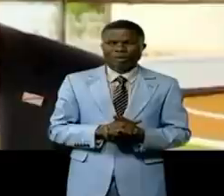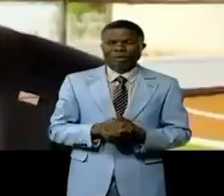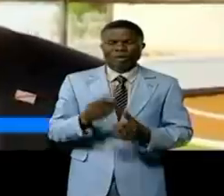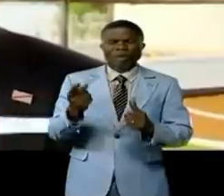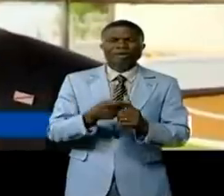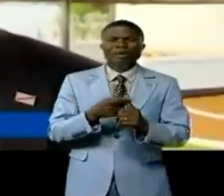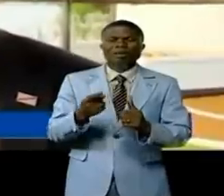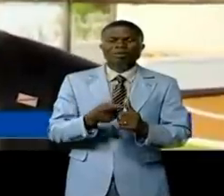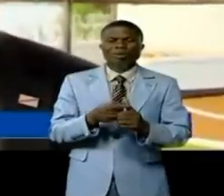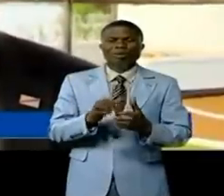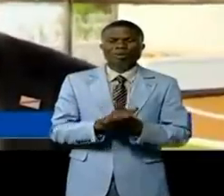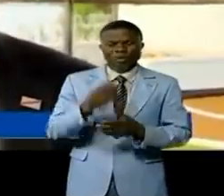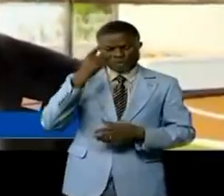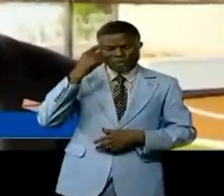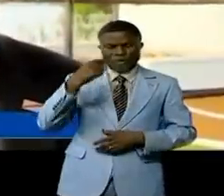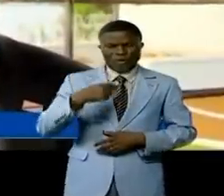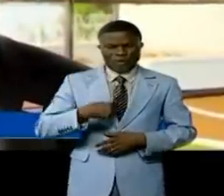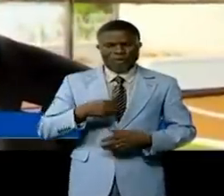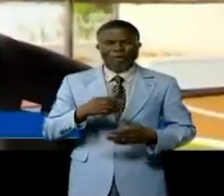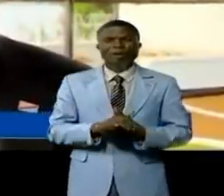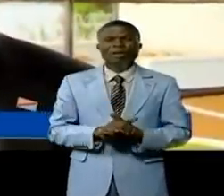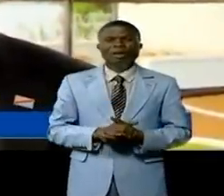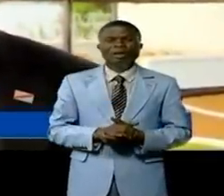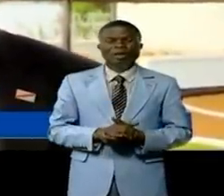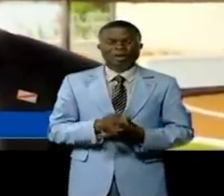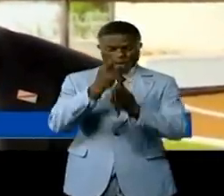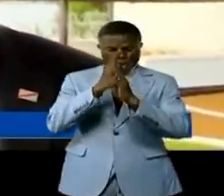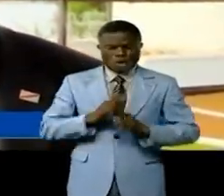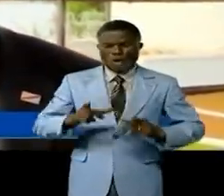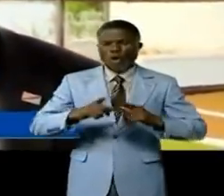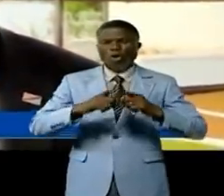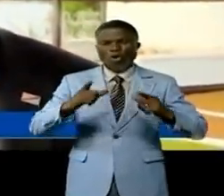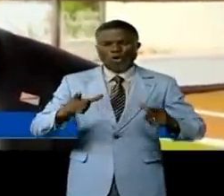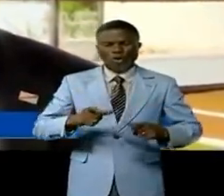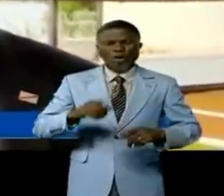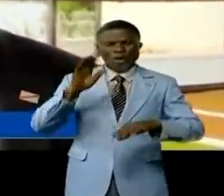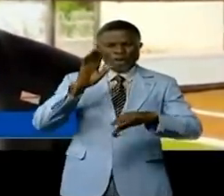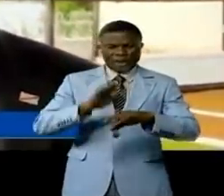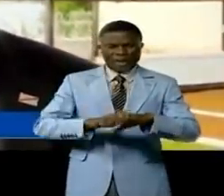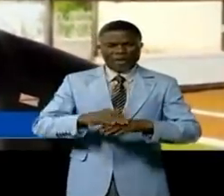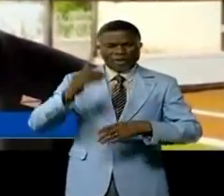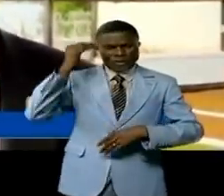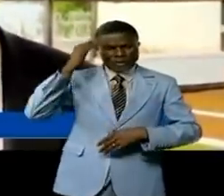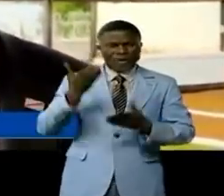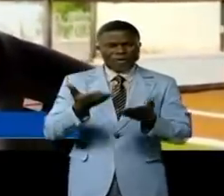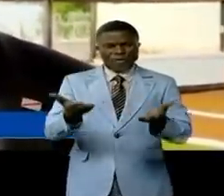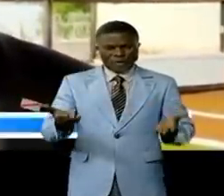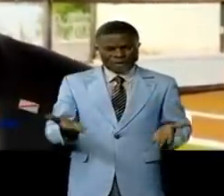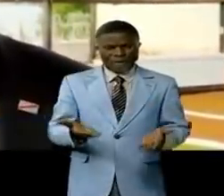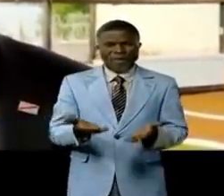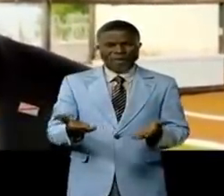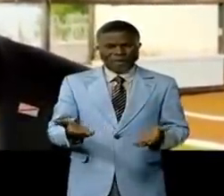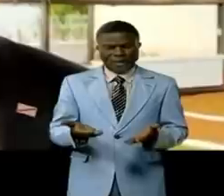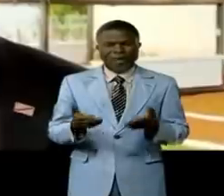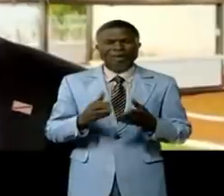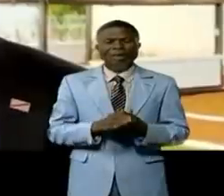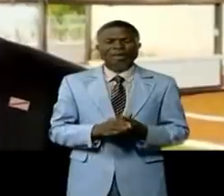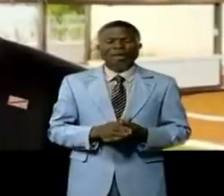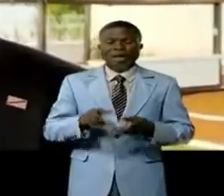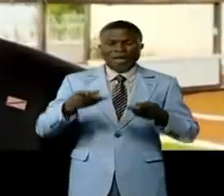d'abord, pour moi, c'est un honneur d'être venu ici à la demande de Son Excellence, Monsieur le Président de la